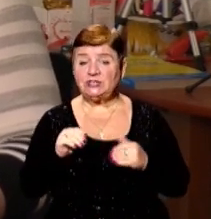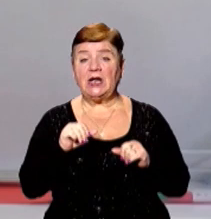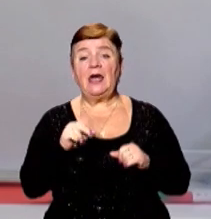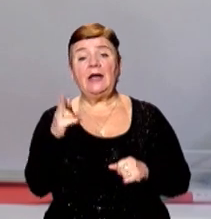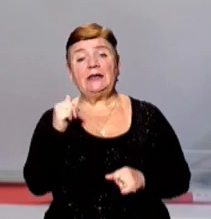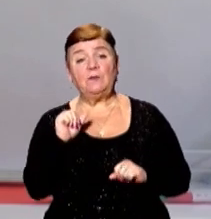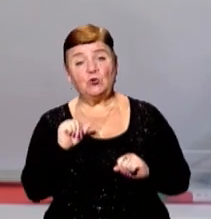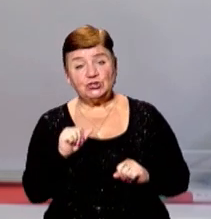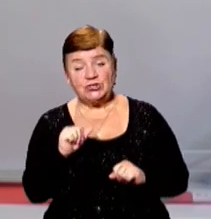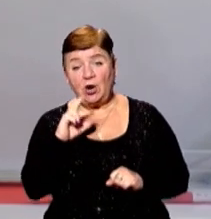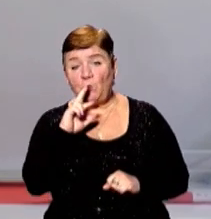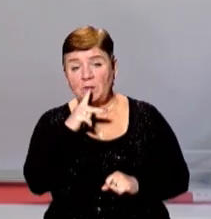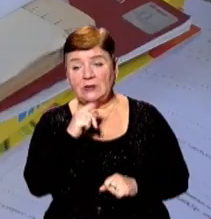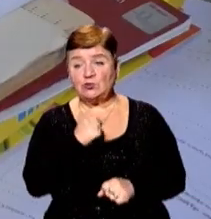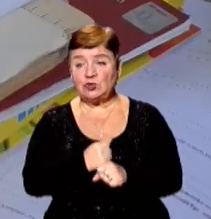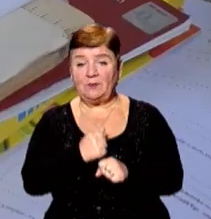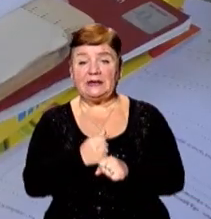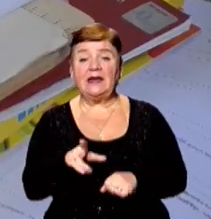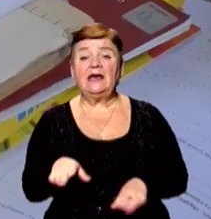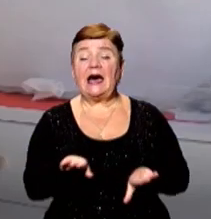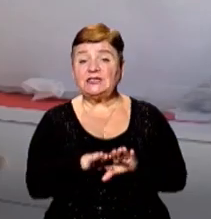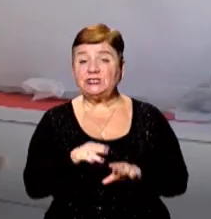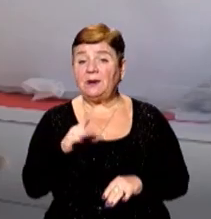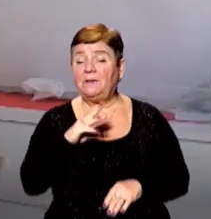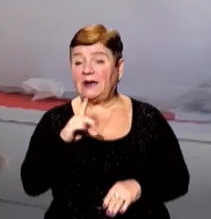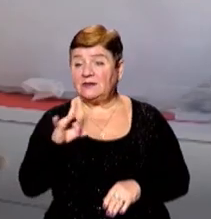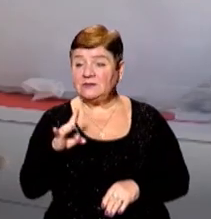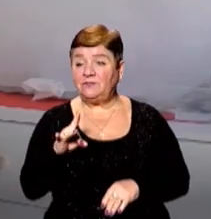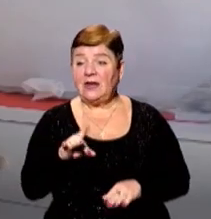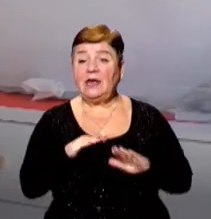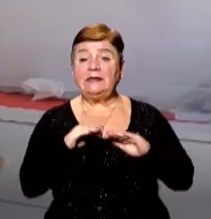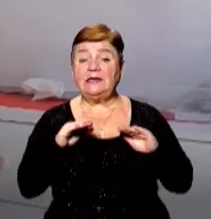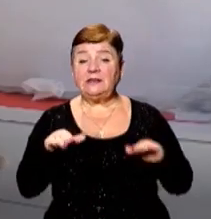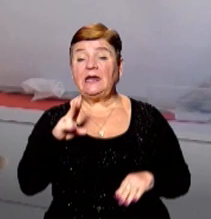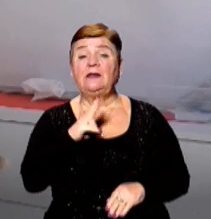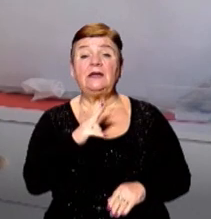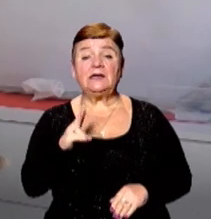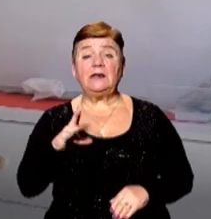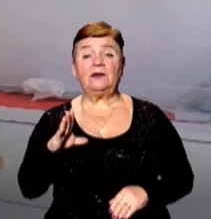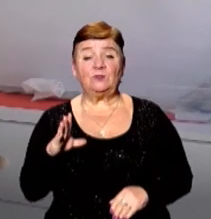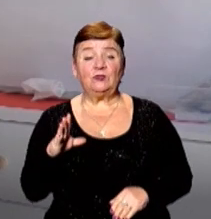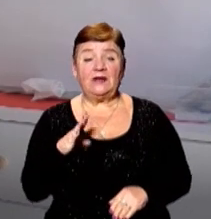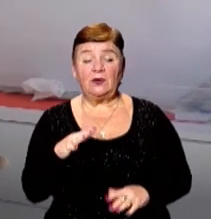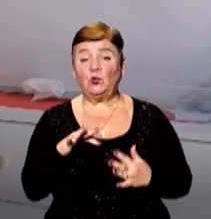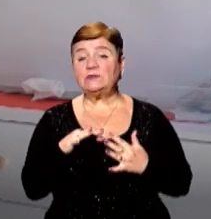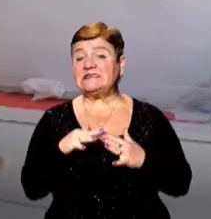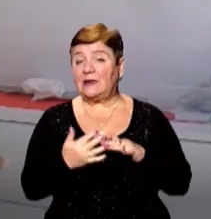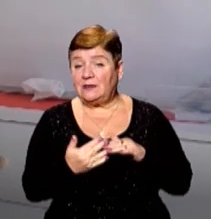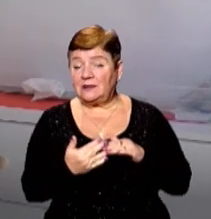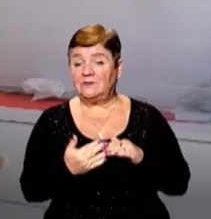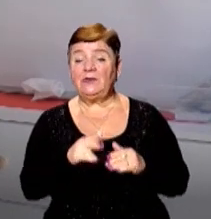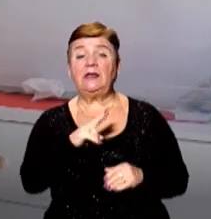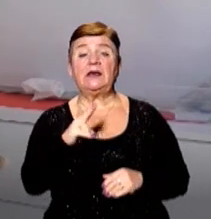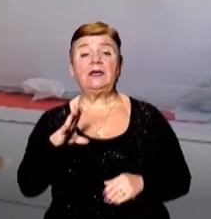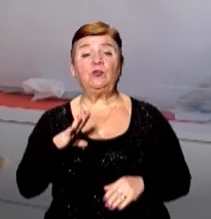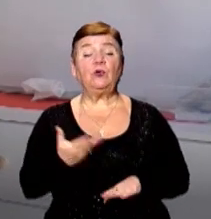може зробити помилку. До ЗНО з математики готує школярів Анжела Маточка. Діти, які, скажімо, були у селах,